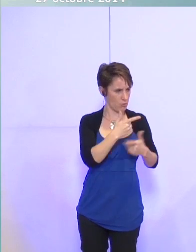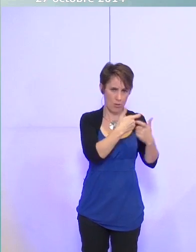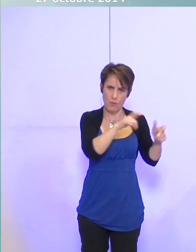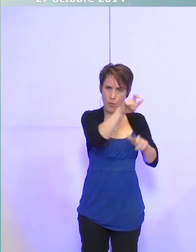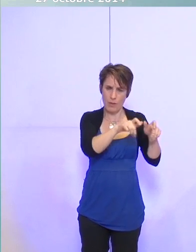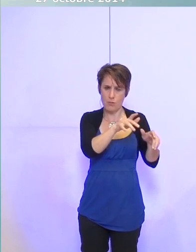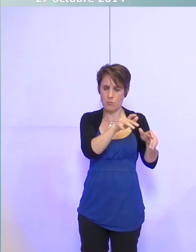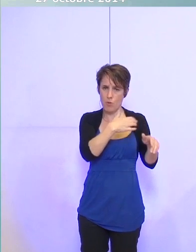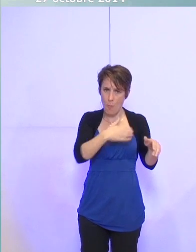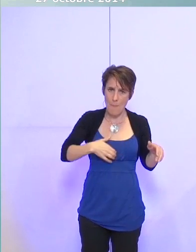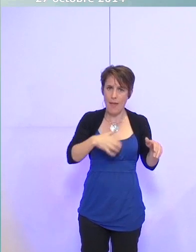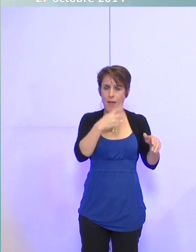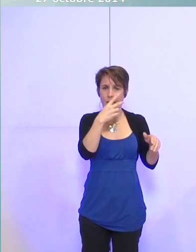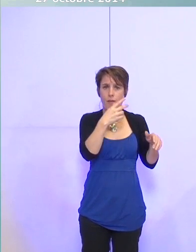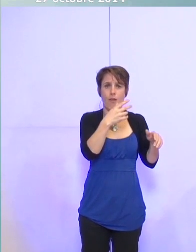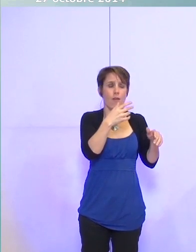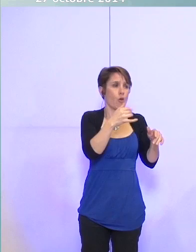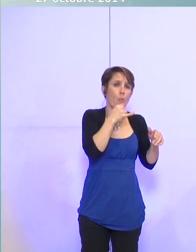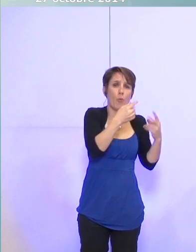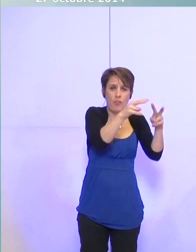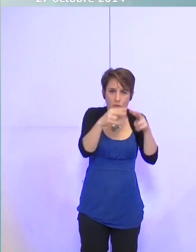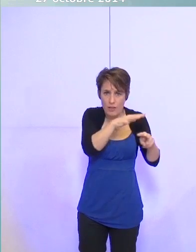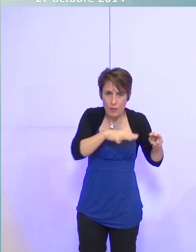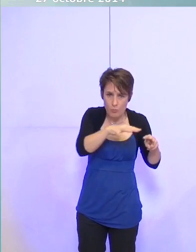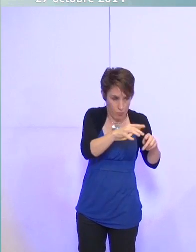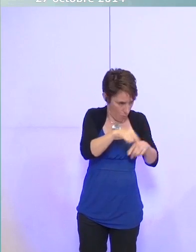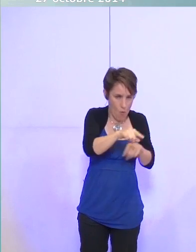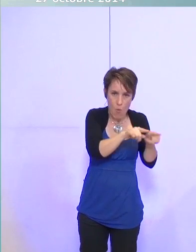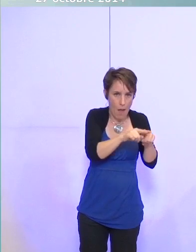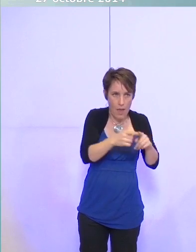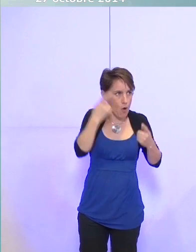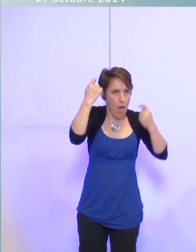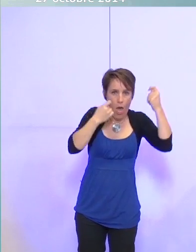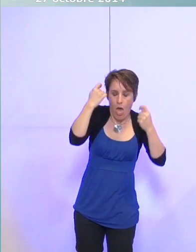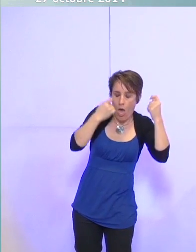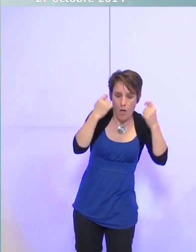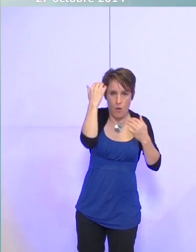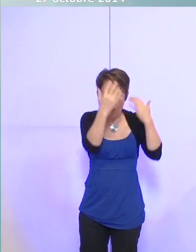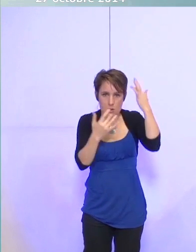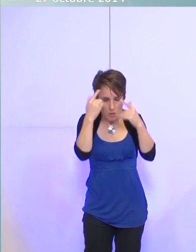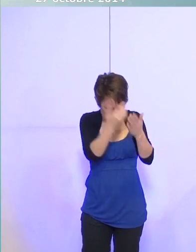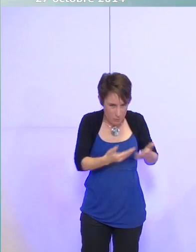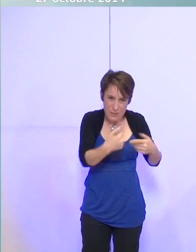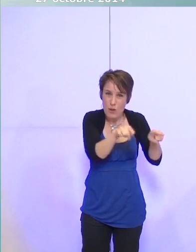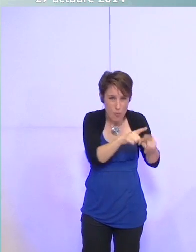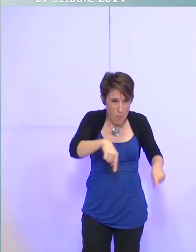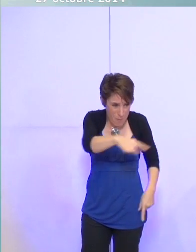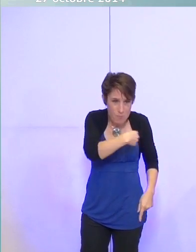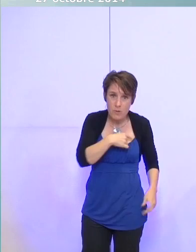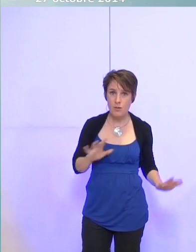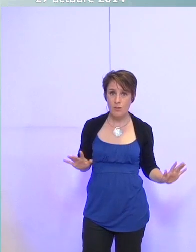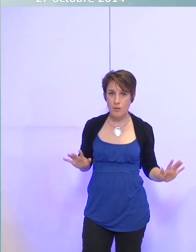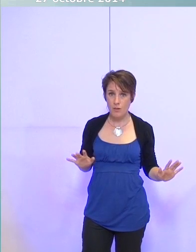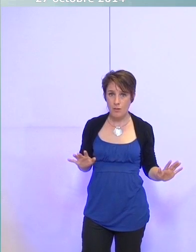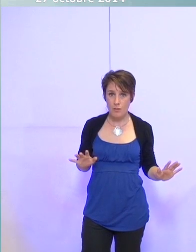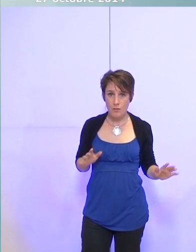sont également alarmés de cette situation, puisque leur situation est la même, évidemment, que la nôtre pour ce qui relève